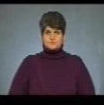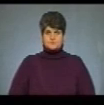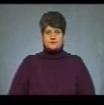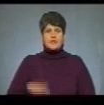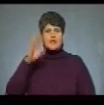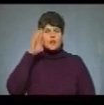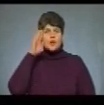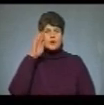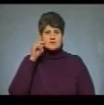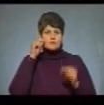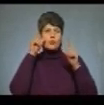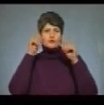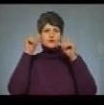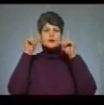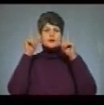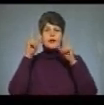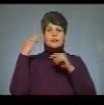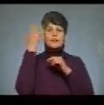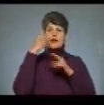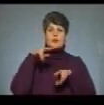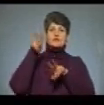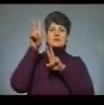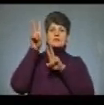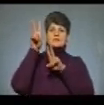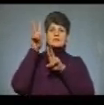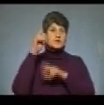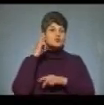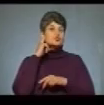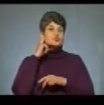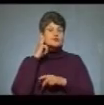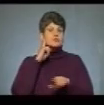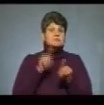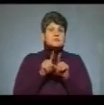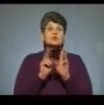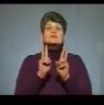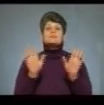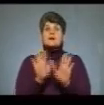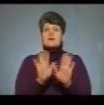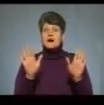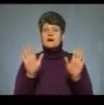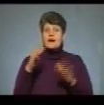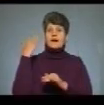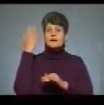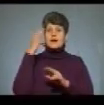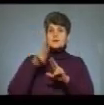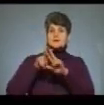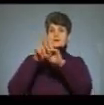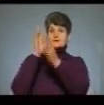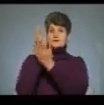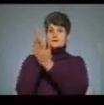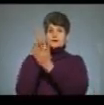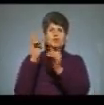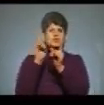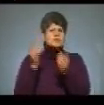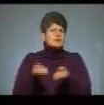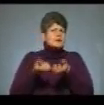Хлопці, побудіться та на небо подивіться. Чую, наче хтось співає, а на небі зірка сяє. Що за